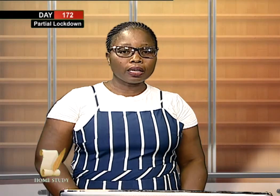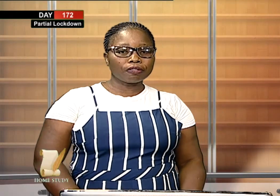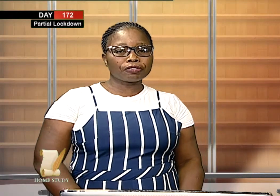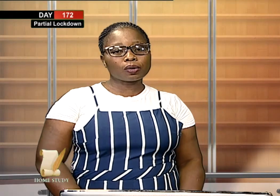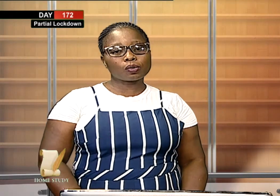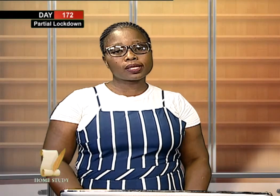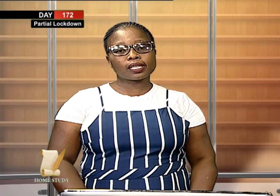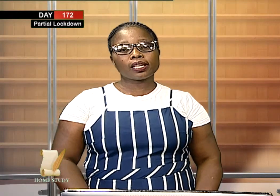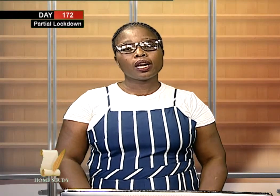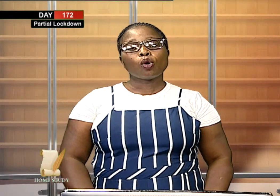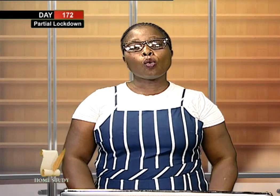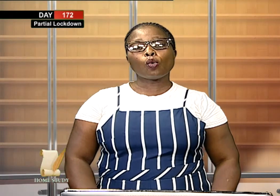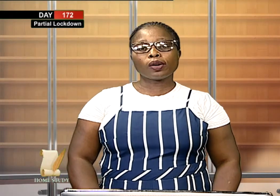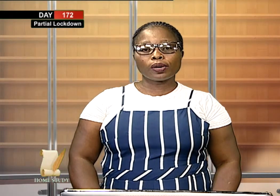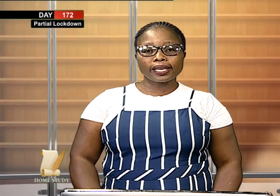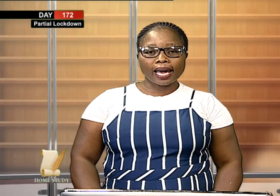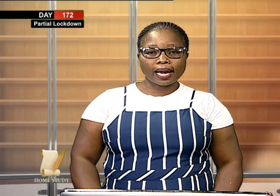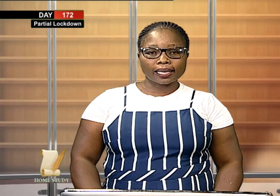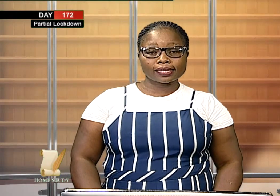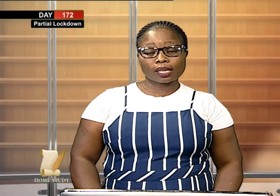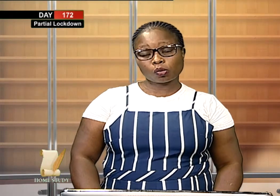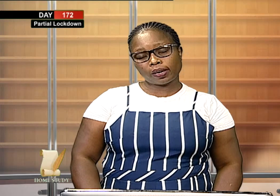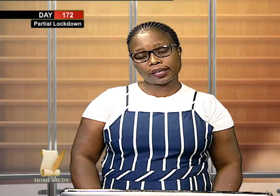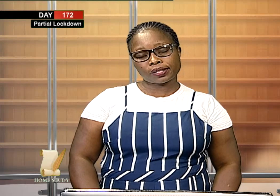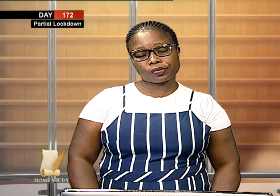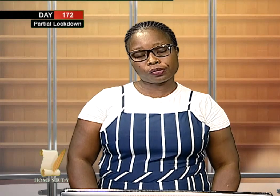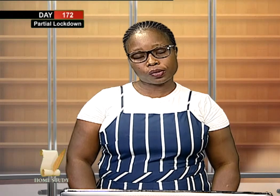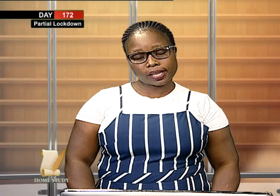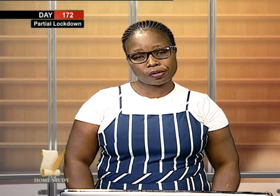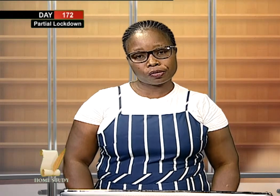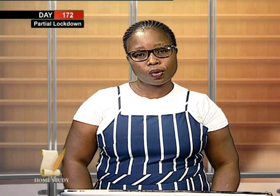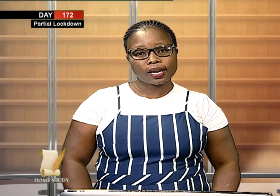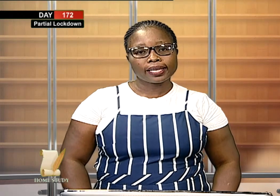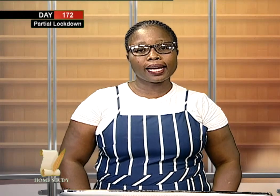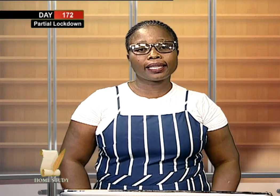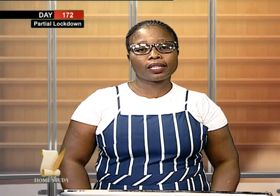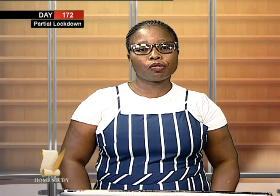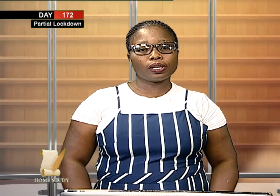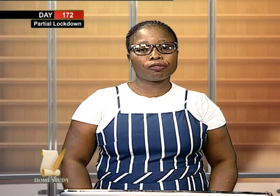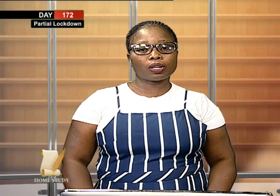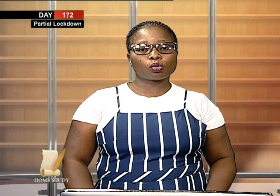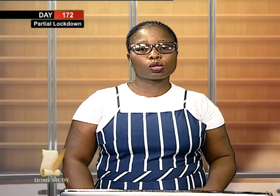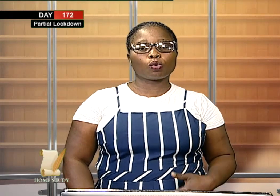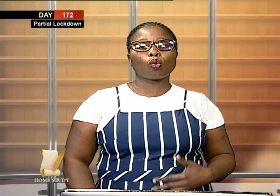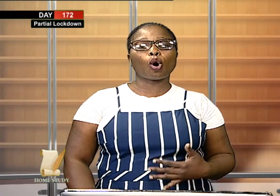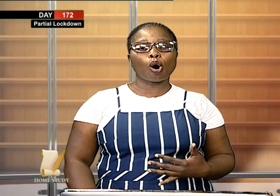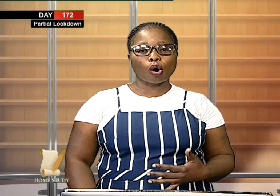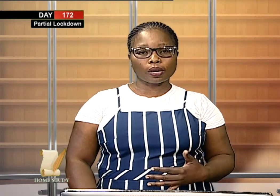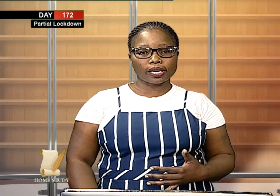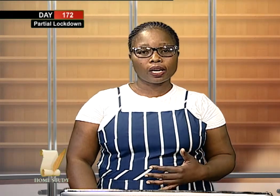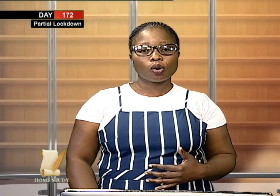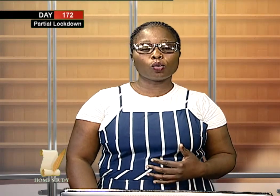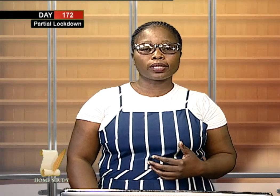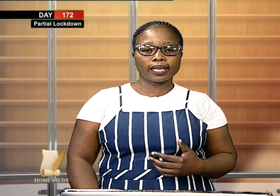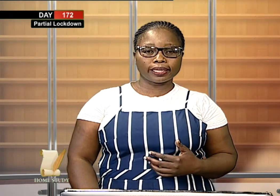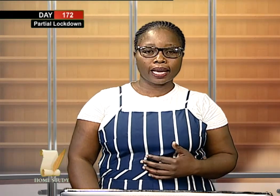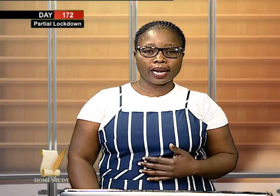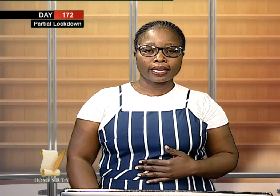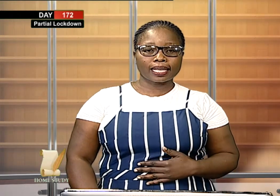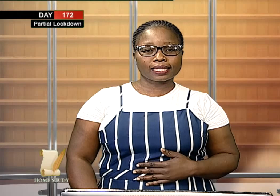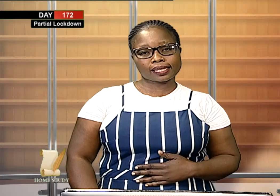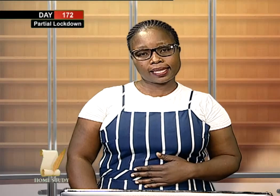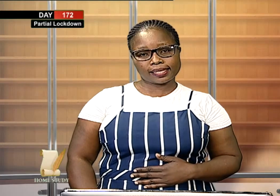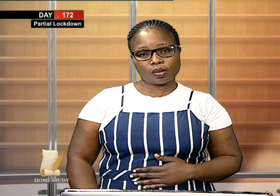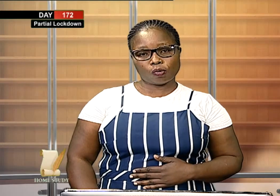yami lengifuna ukuthi uyinake sisachubeka nesifundo sethu. Nathi timvo lengifuna ukuthi ukhone